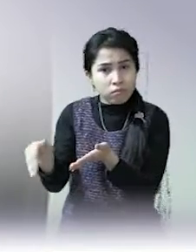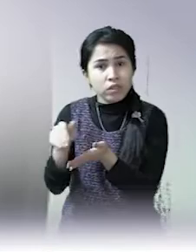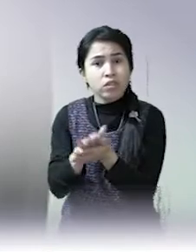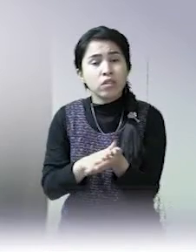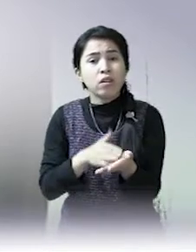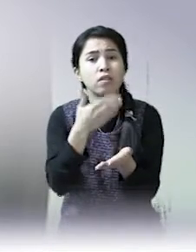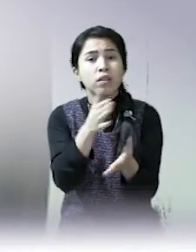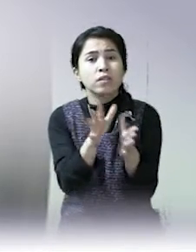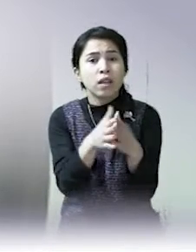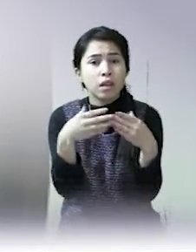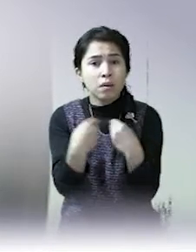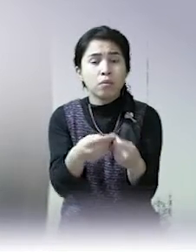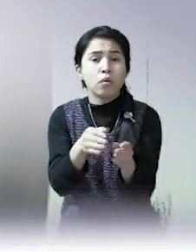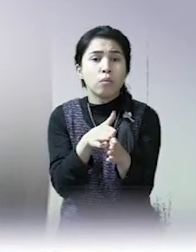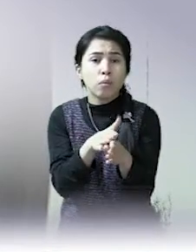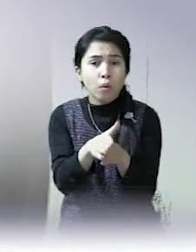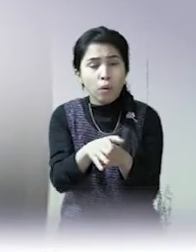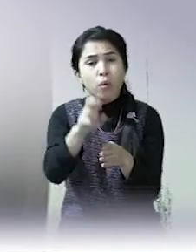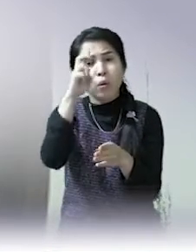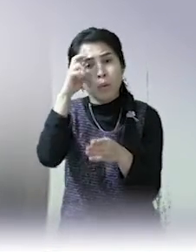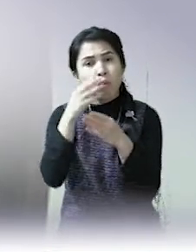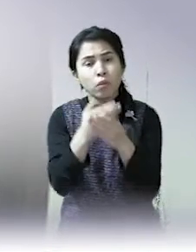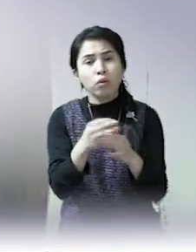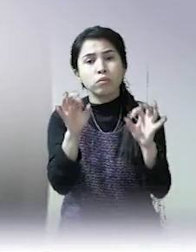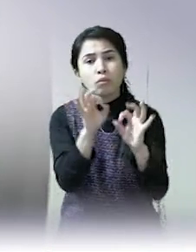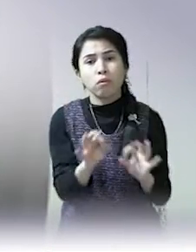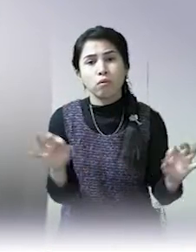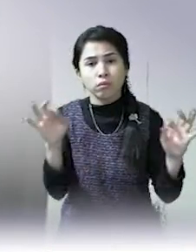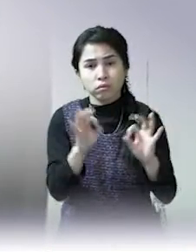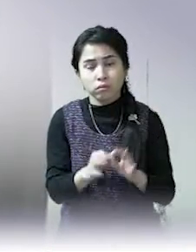оған экономикалық санкциялар дейді, яғни штрафтар, яғни қаржы.